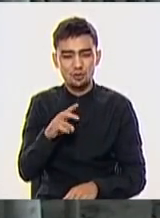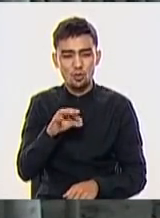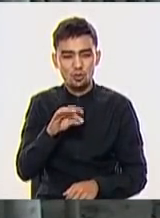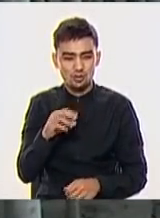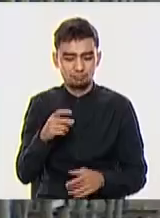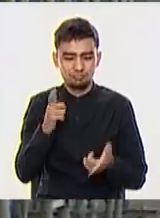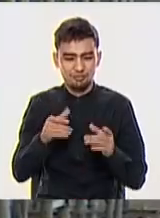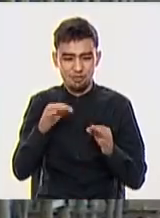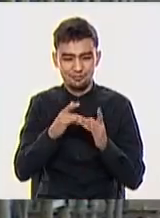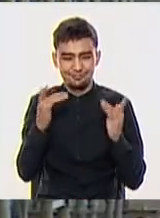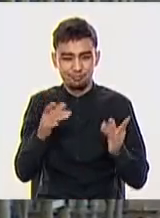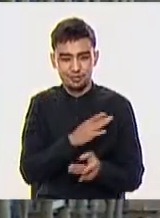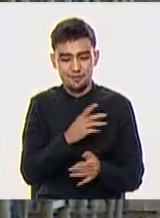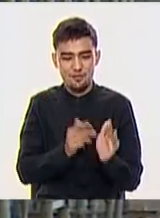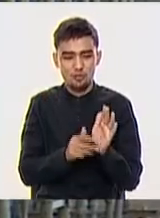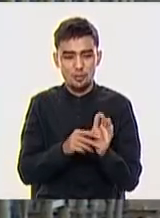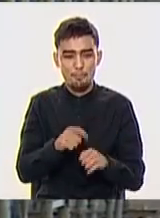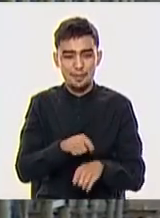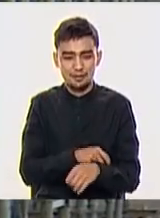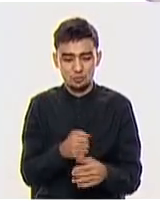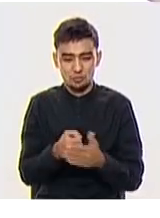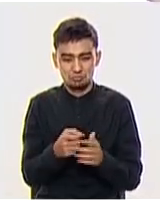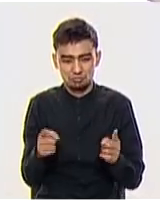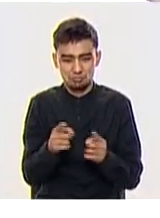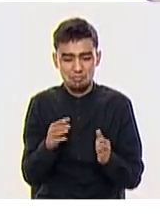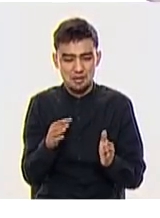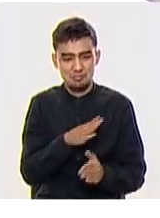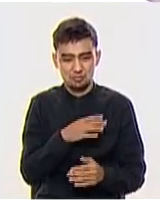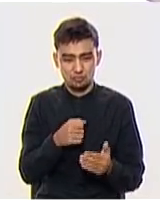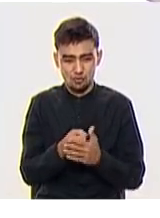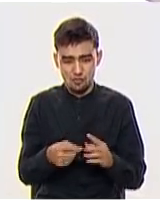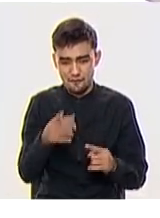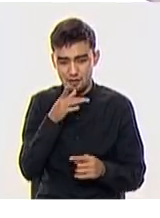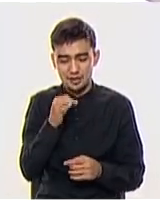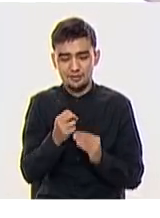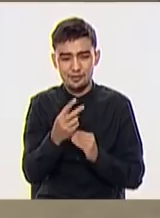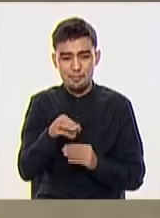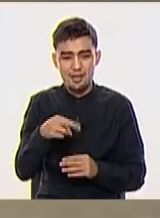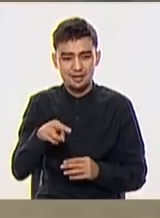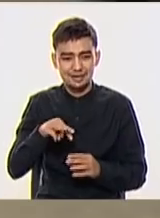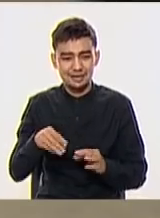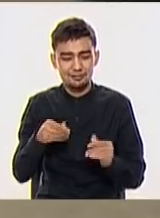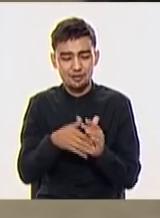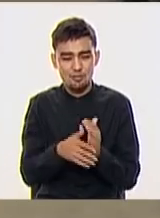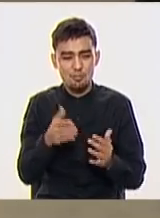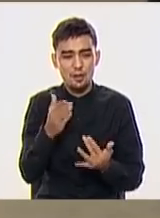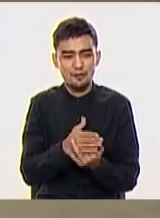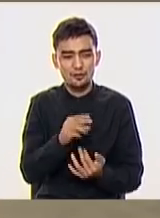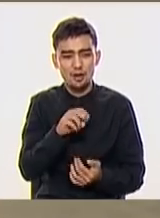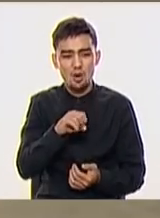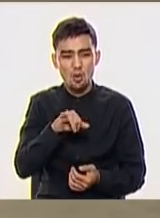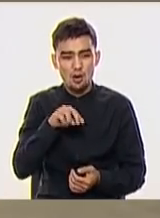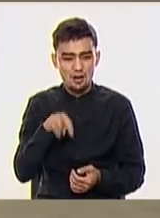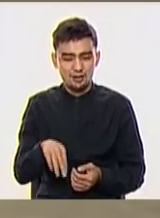негізгі эстакаданың осы уақытқа дейін 80 метр ғана салынып біткен. Құрылысқа деп бөлінген 12 миллиард теңгенің тең жартысын Дәулет жол құрылыс